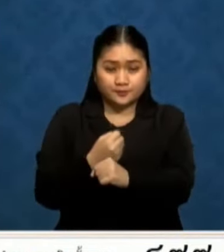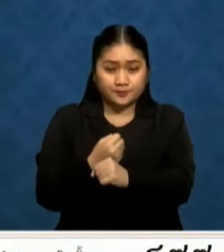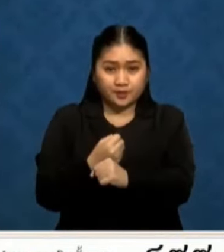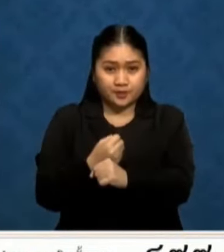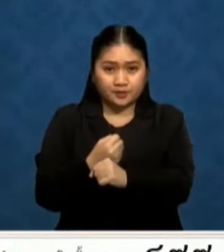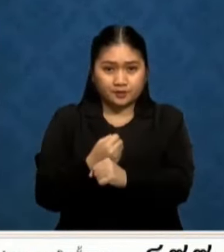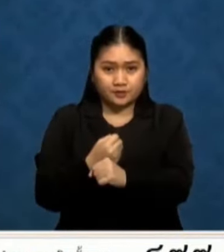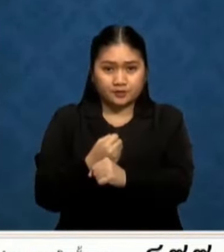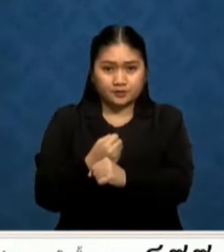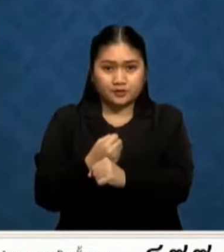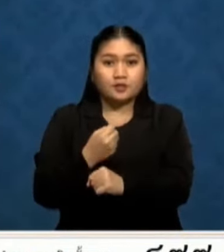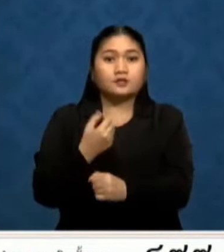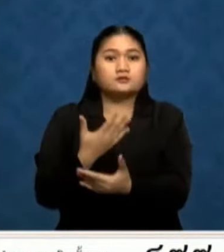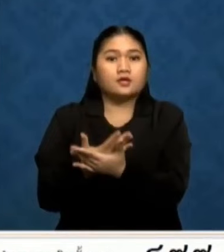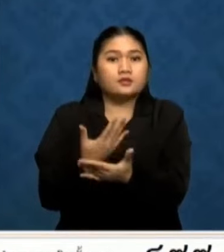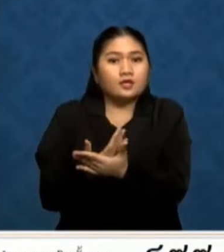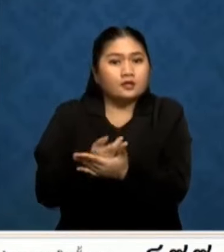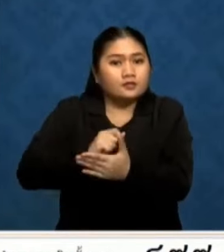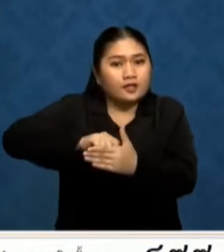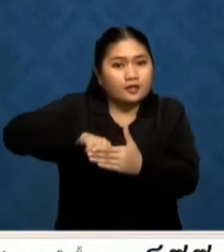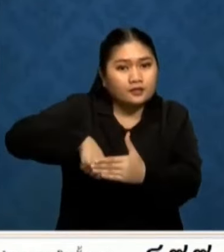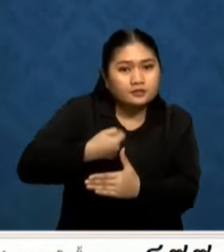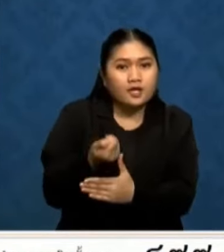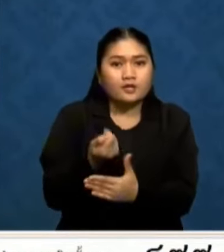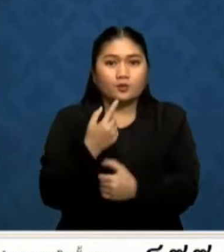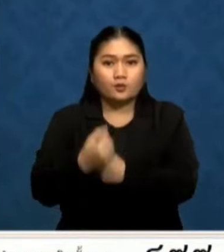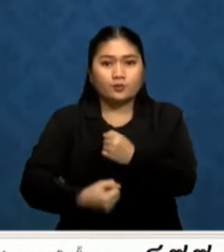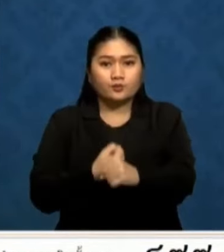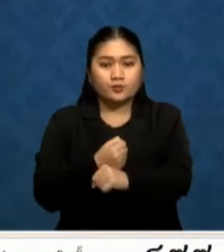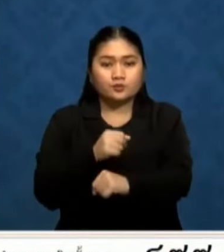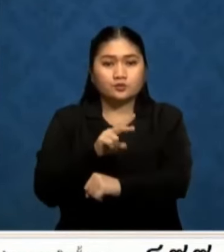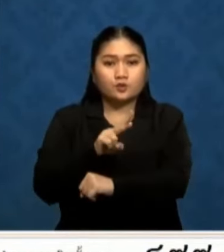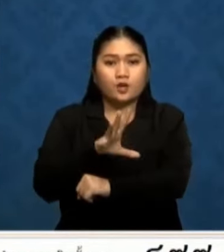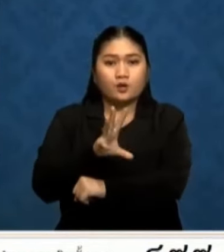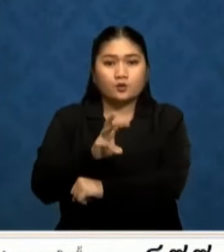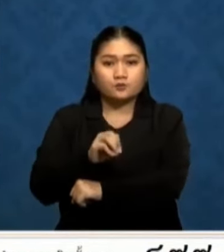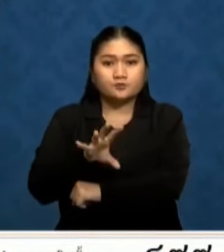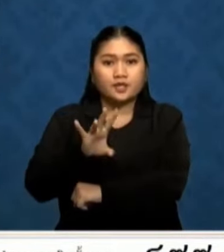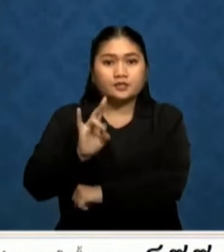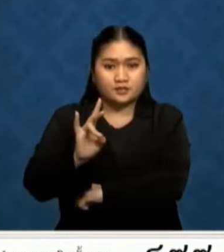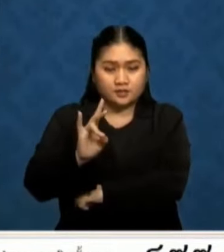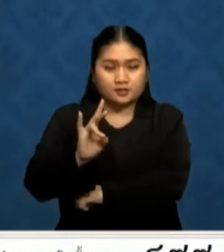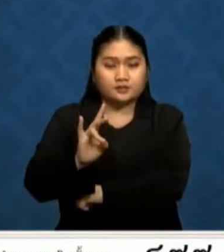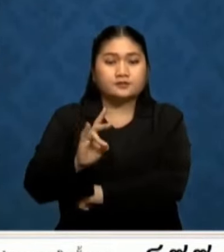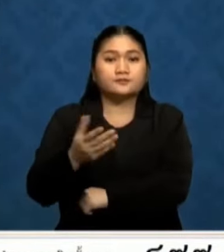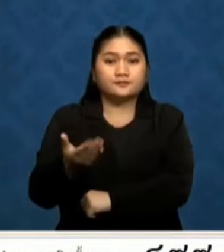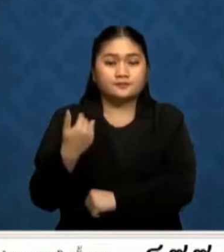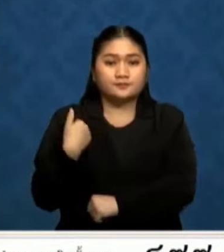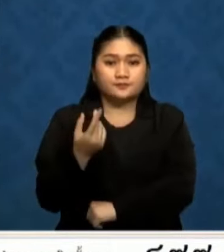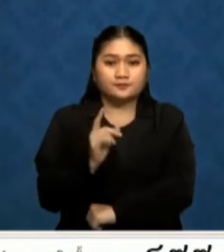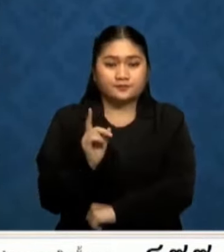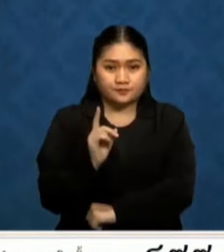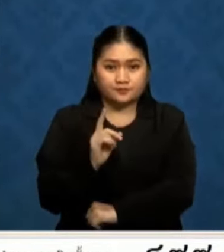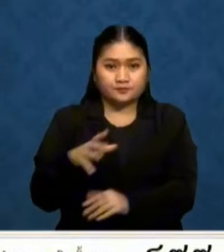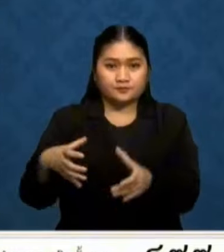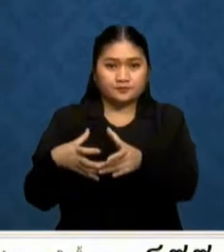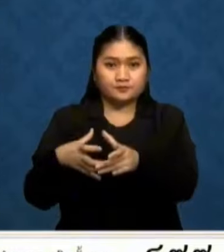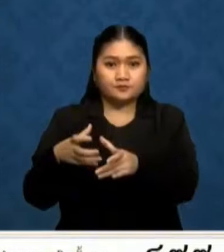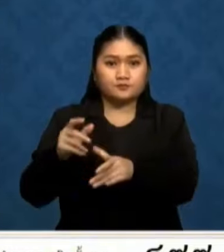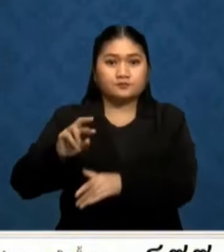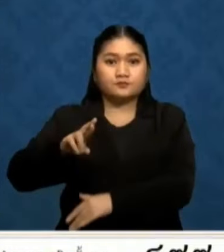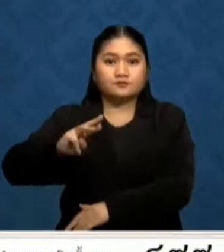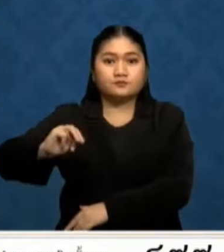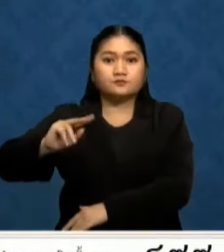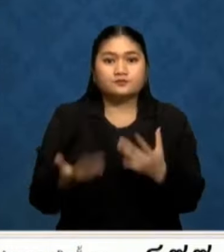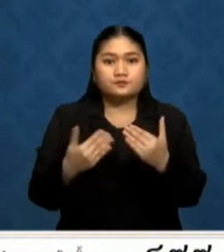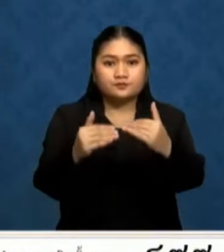งบประมาณรายจายเพิ่มเติมปจำปีงบประมาณ พ.ส. 267 พ.ส.คณะรัมตรีเปผู้เส